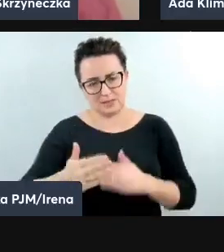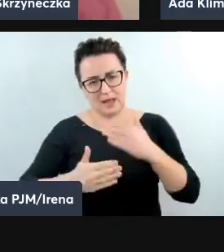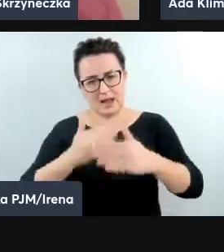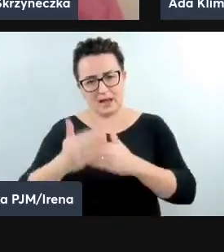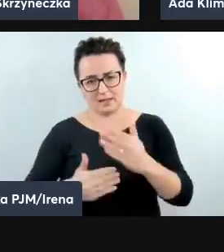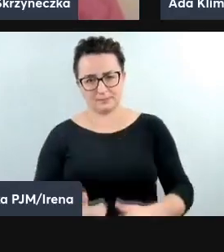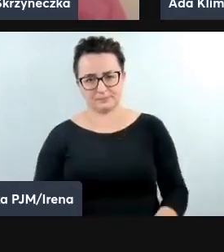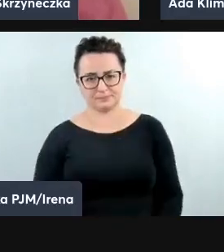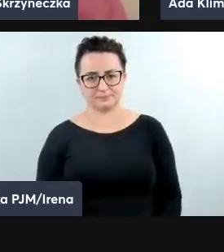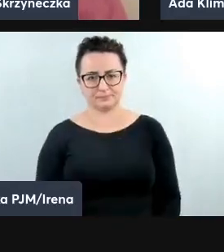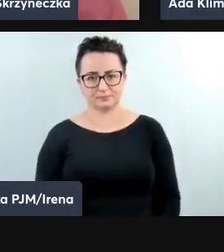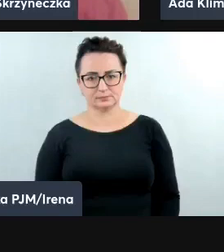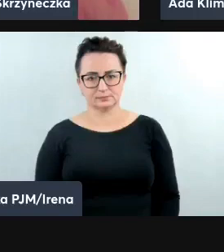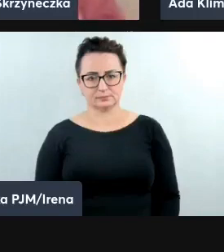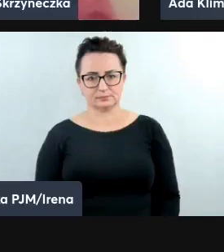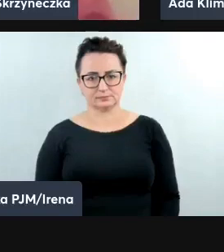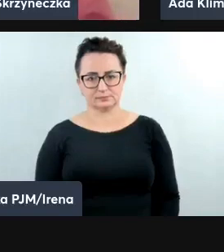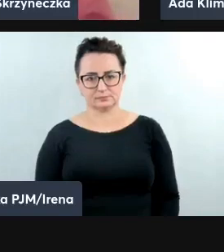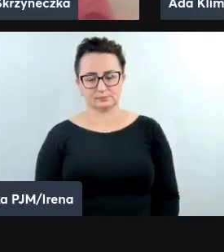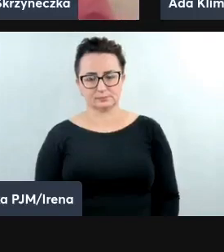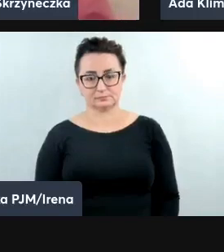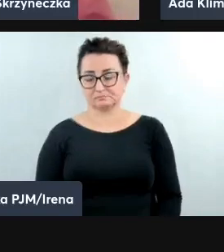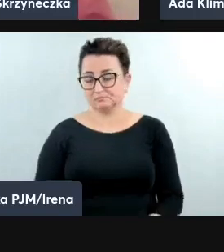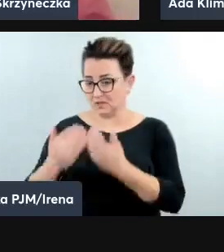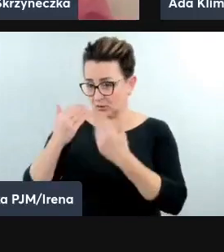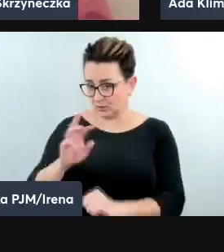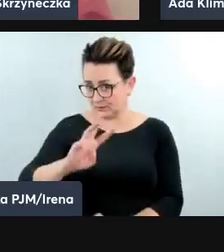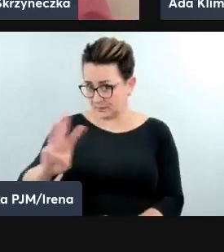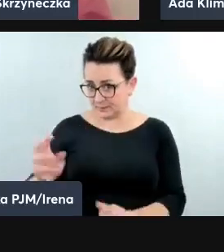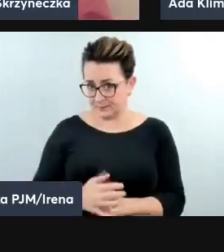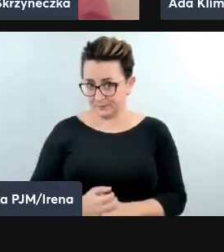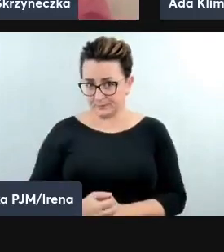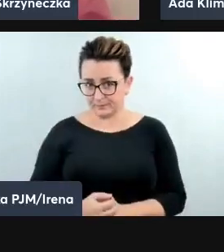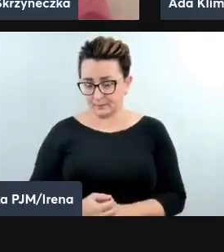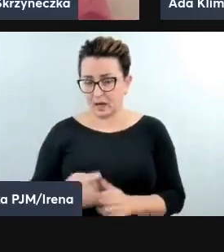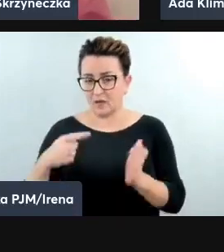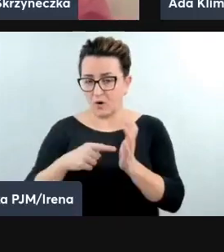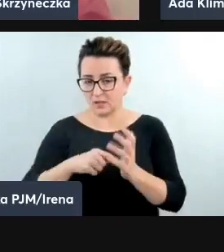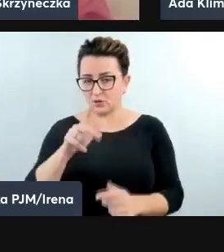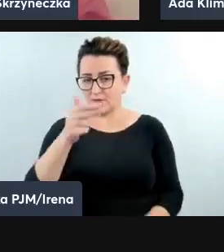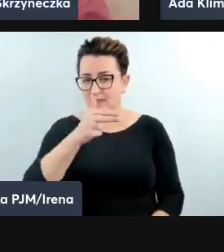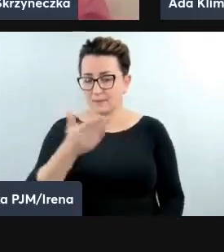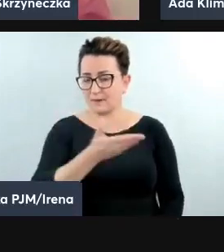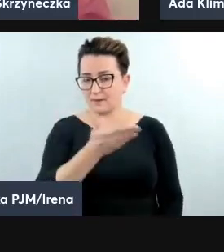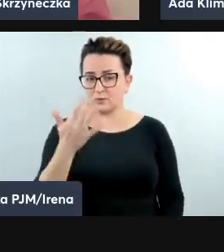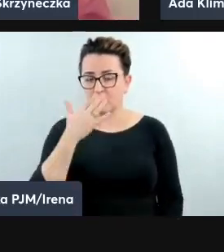Dzięki Wam. Właśnie a propos tego, co mówicie, tutaj osoba słuchająca napisała komentarz, który w sumie